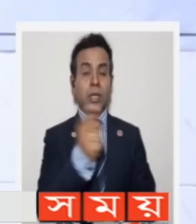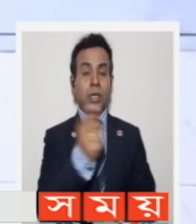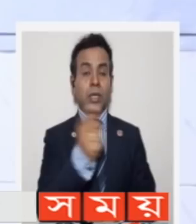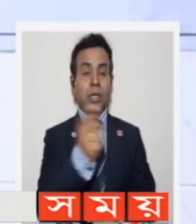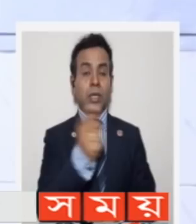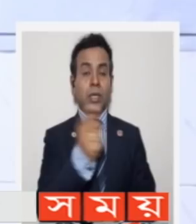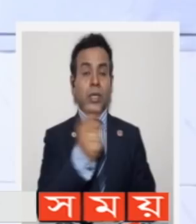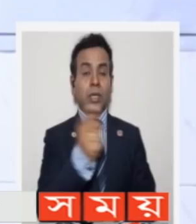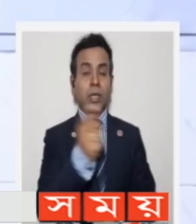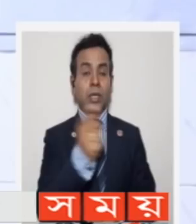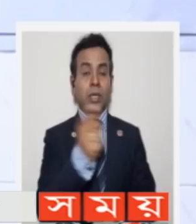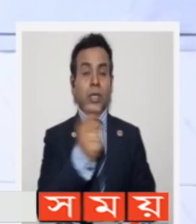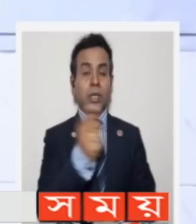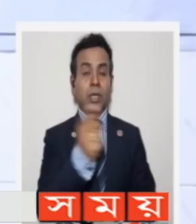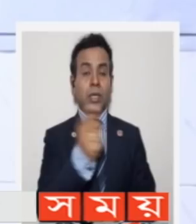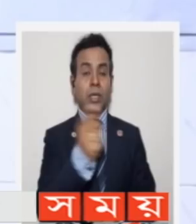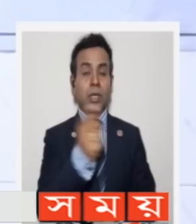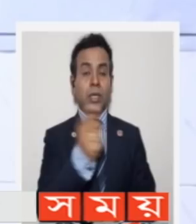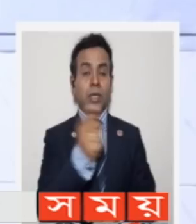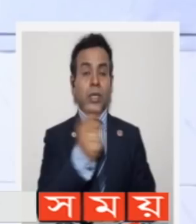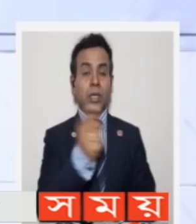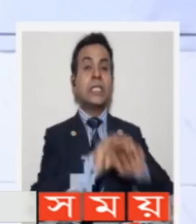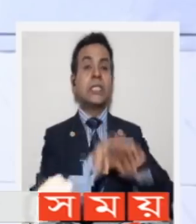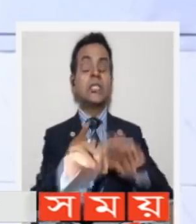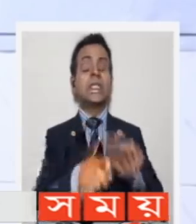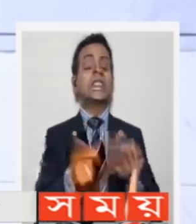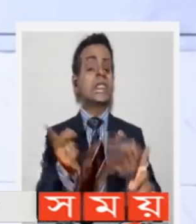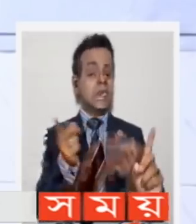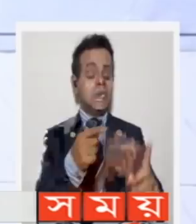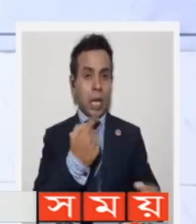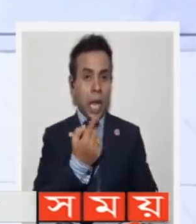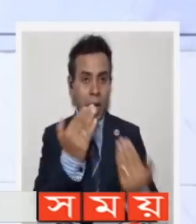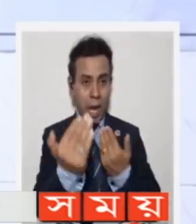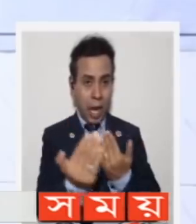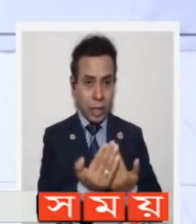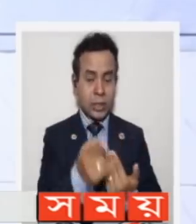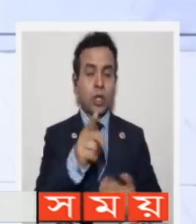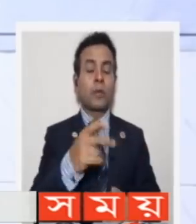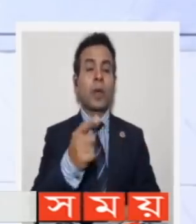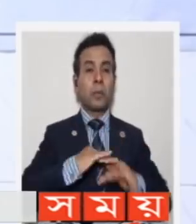কোভিড আক্রান্তের ঝুঁকি দিয়ে ধূমপায়ী আছেন তারা